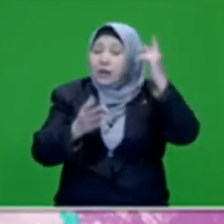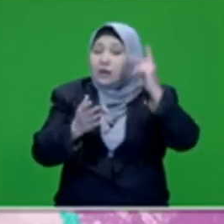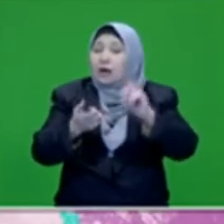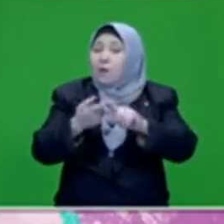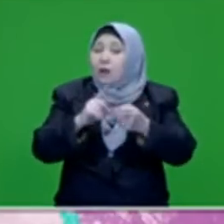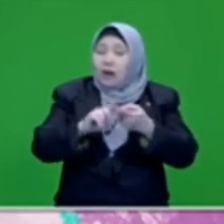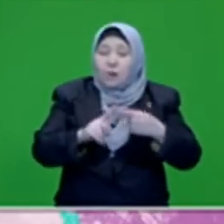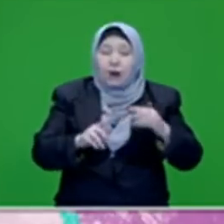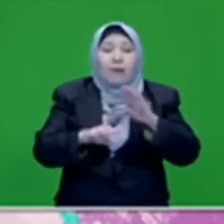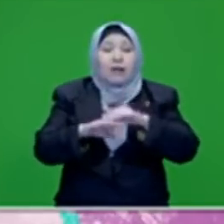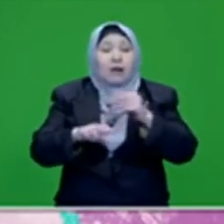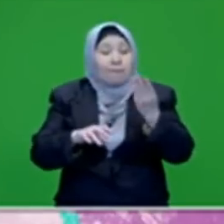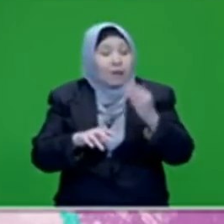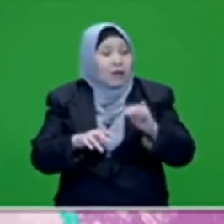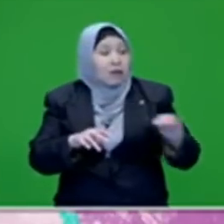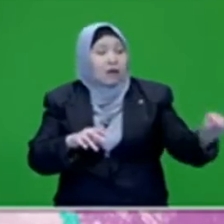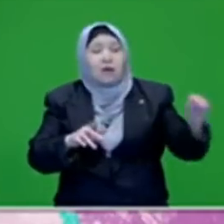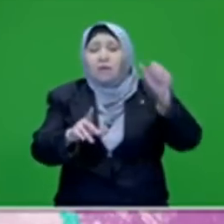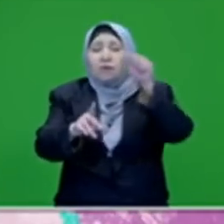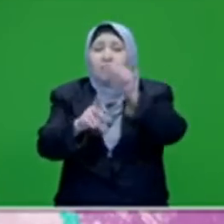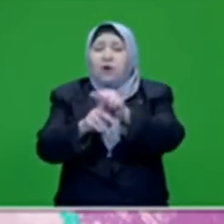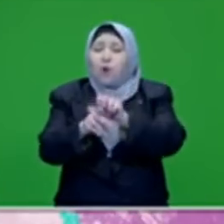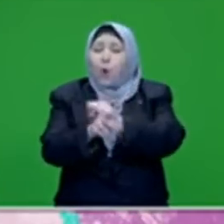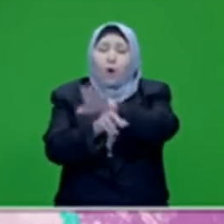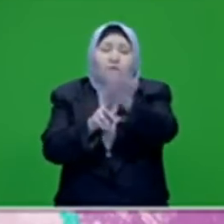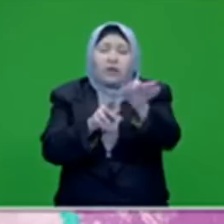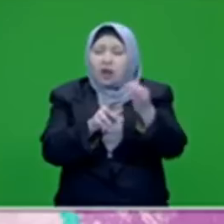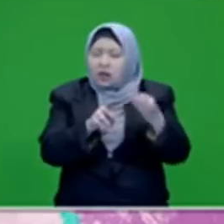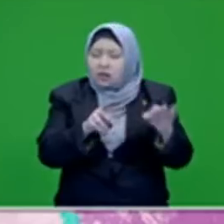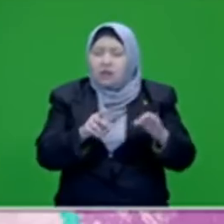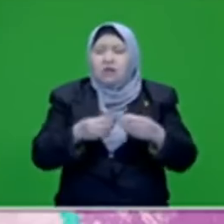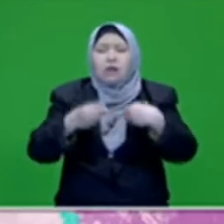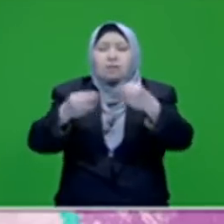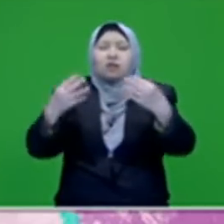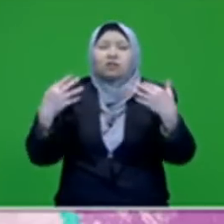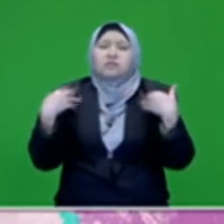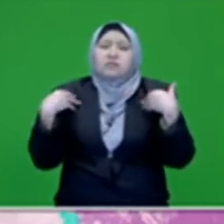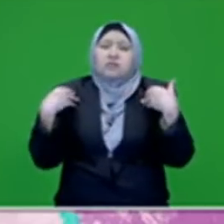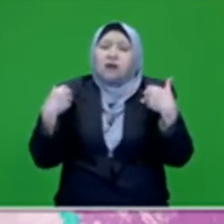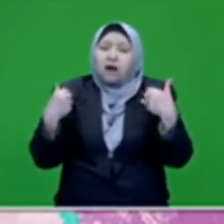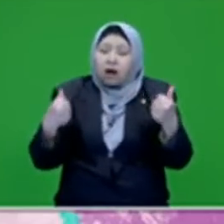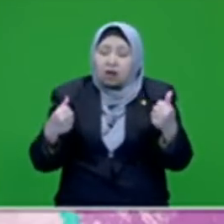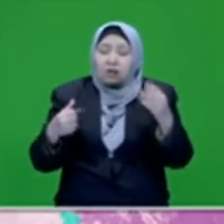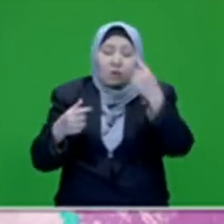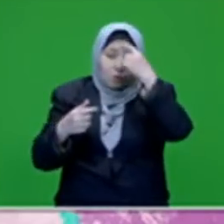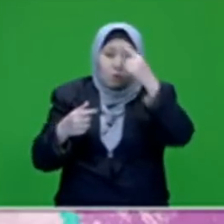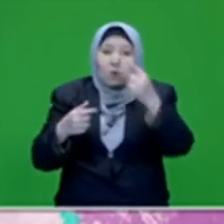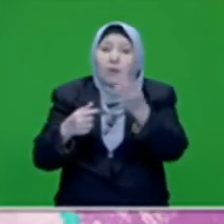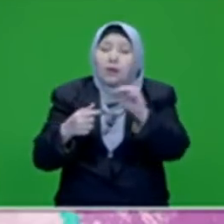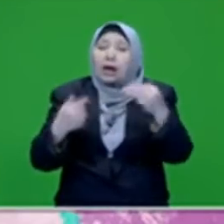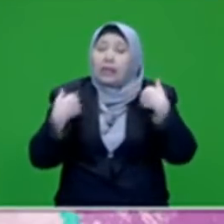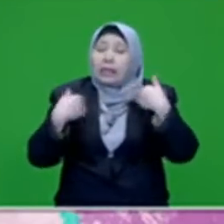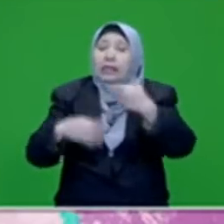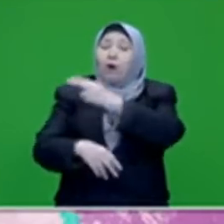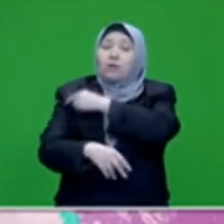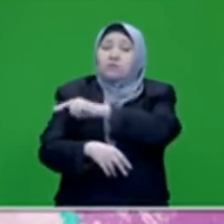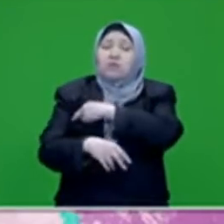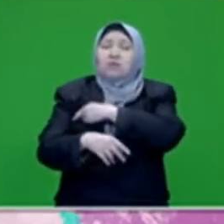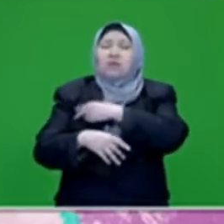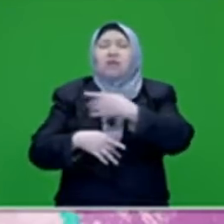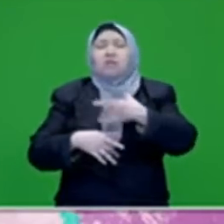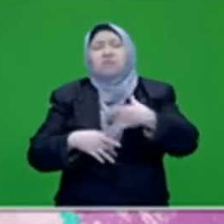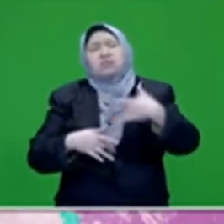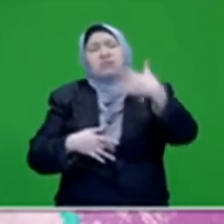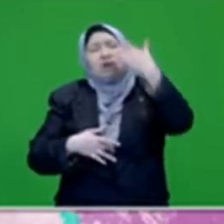juga kepada mereka yang ditimpa musibah COVID-19, segera diberi kesembuhan, ya Allah. Bagi mereka yang berada di hospital dalam keadaan tenat, Kau